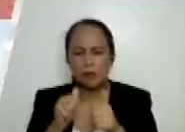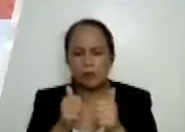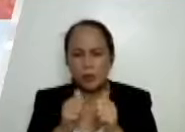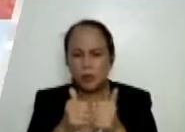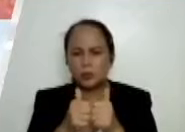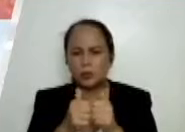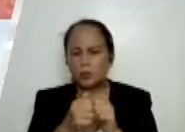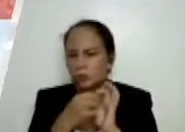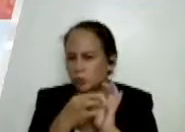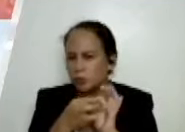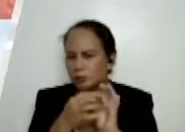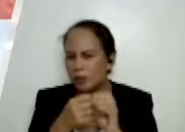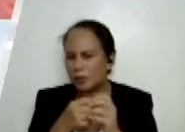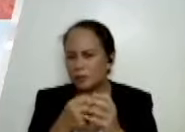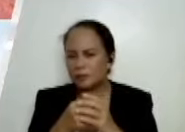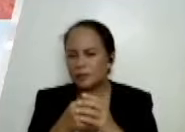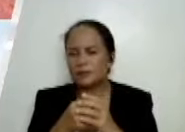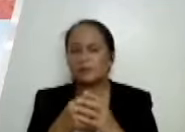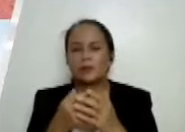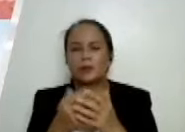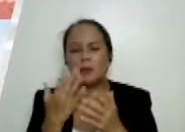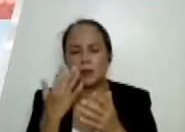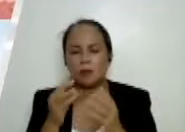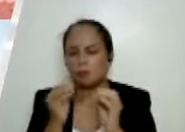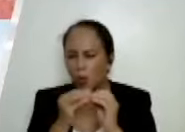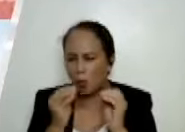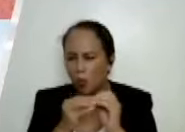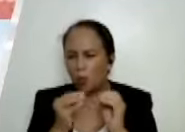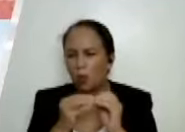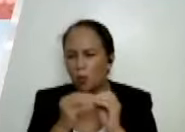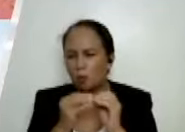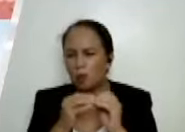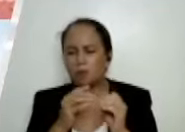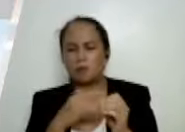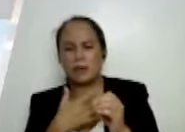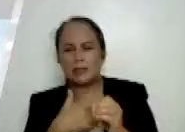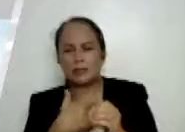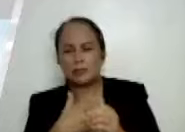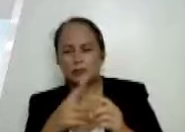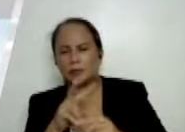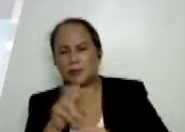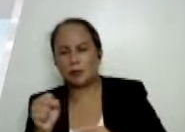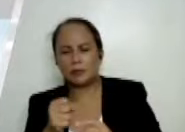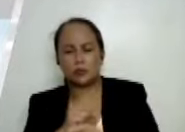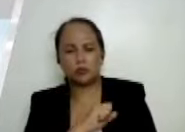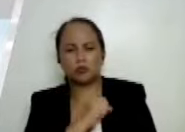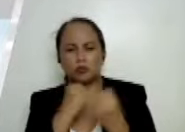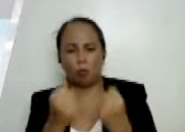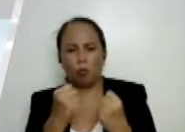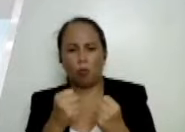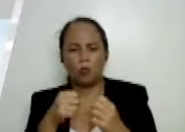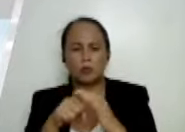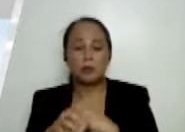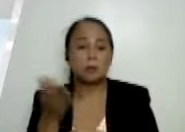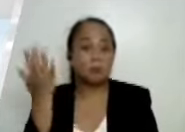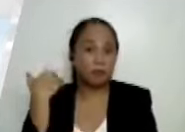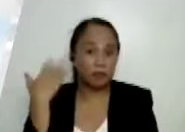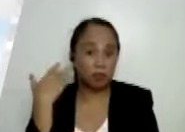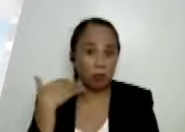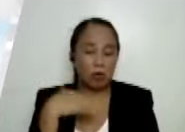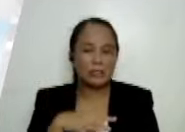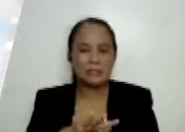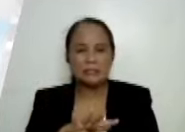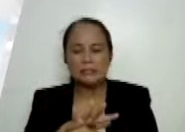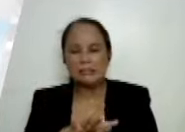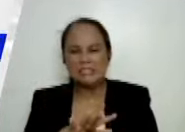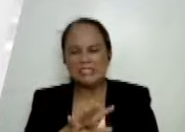ibitawan talaga. So, para mas maramdaman ng kalaban ko yung power talaga. At kung noon, pressured siyang makuha ang